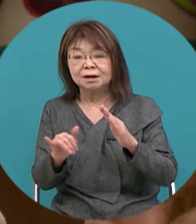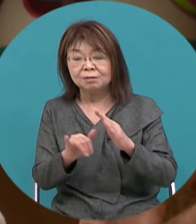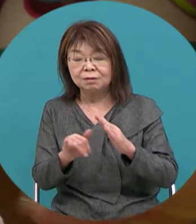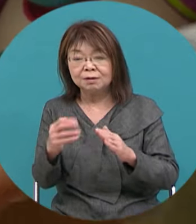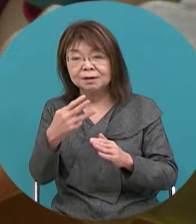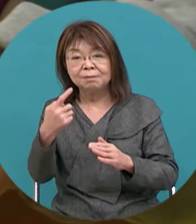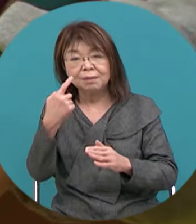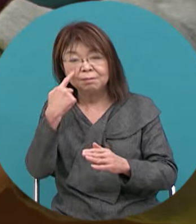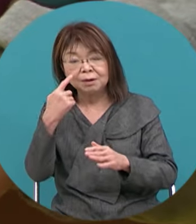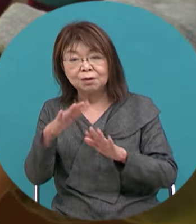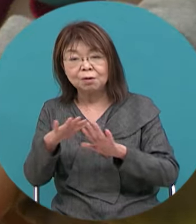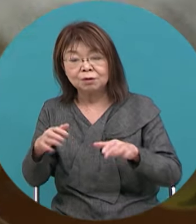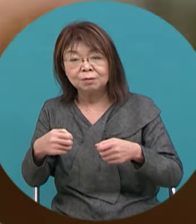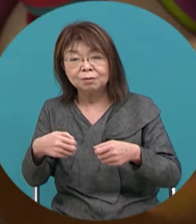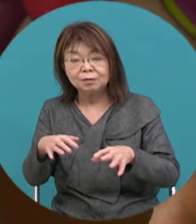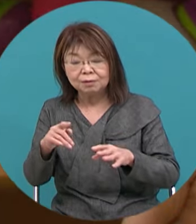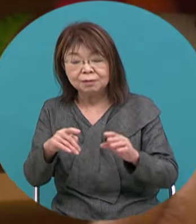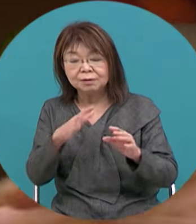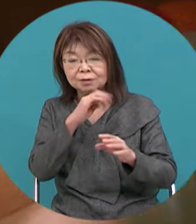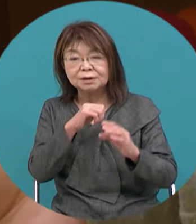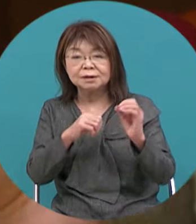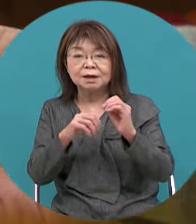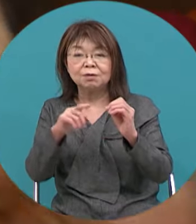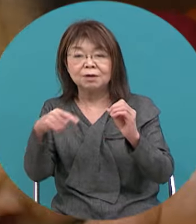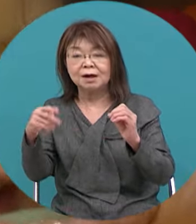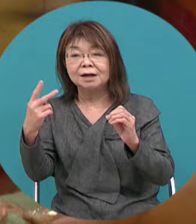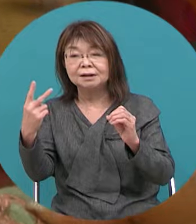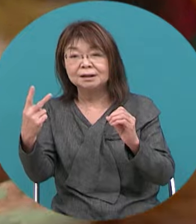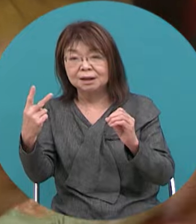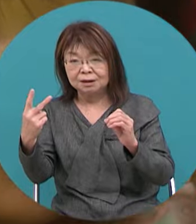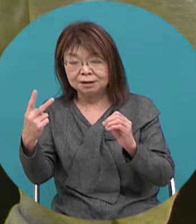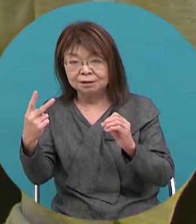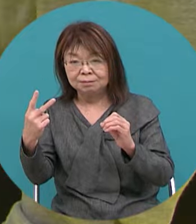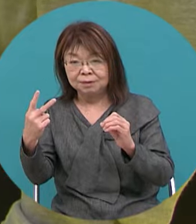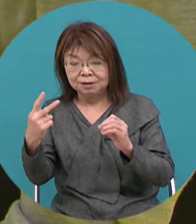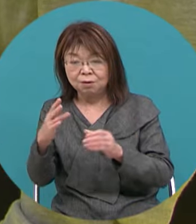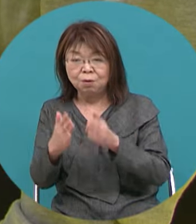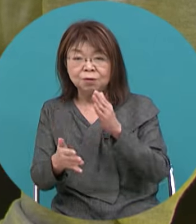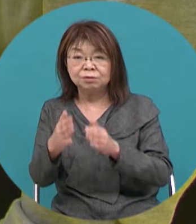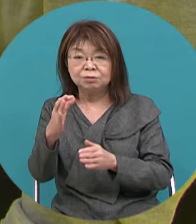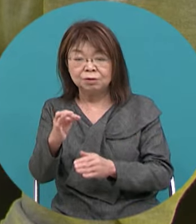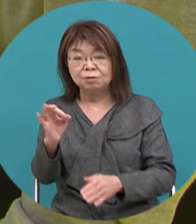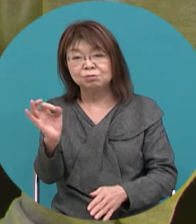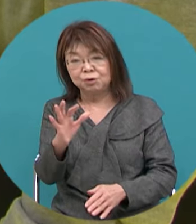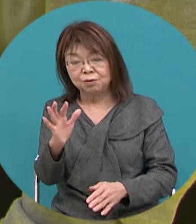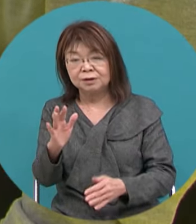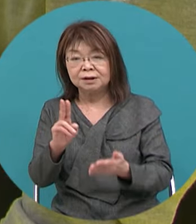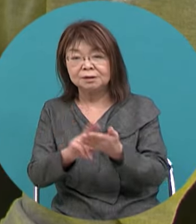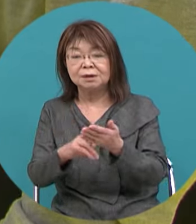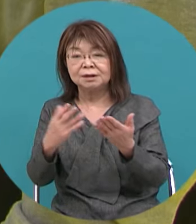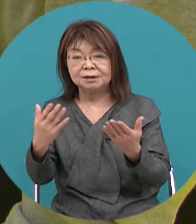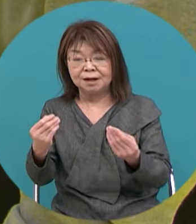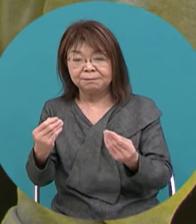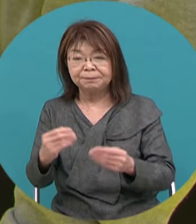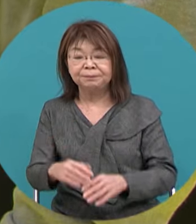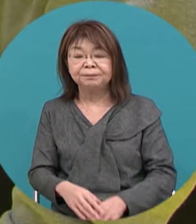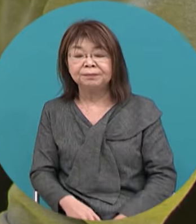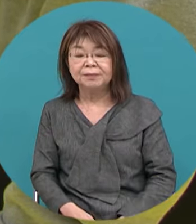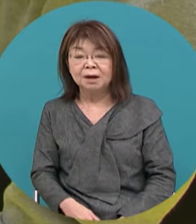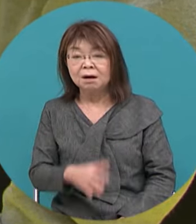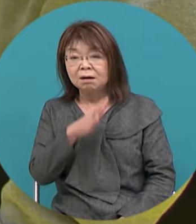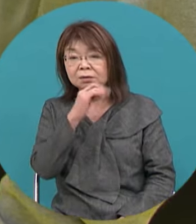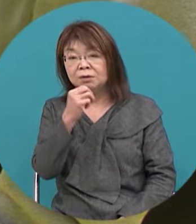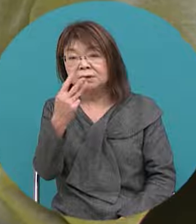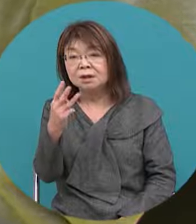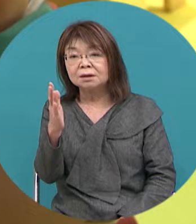第3子以降の0歳から2歳の保育料を無償化しました。子どもの保育料は3